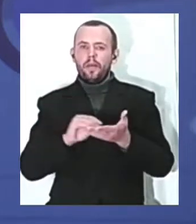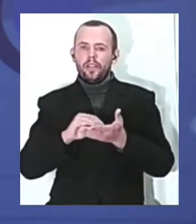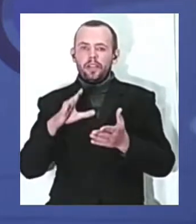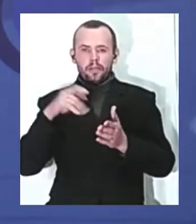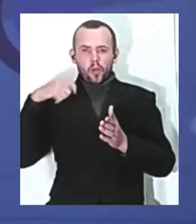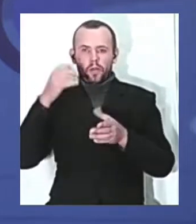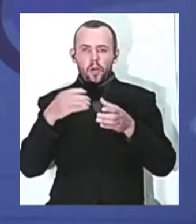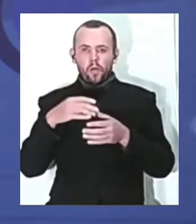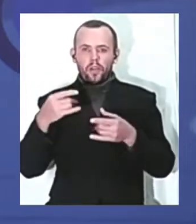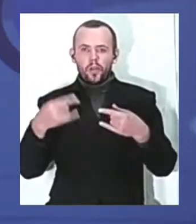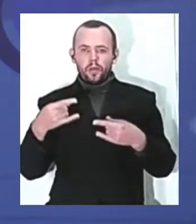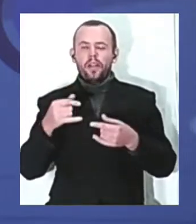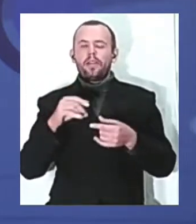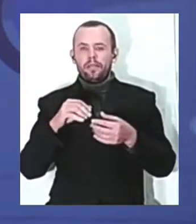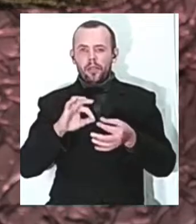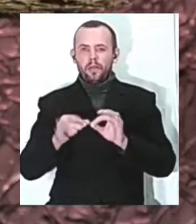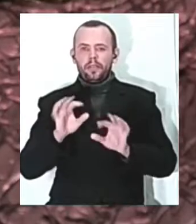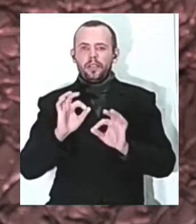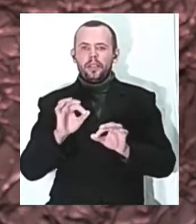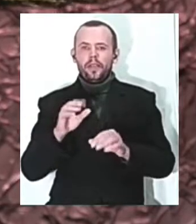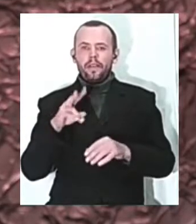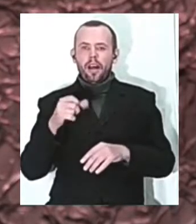Суспільного. Подробиці розповість Влада Матвійчук.